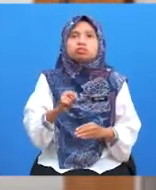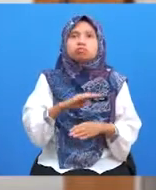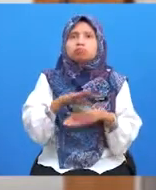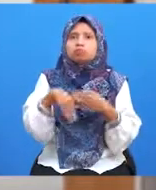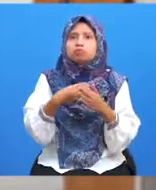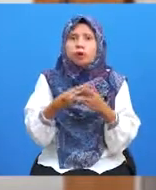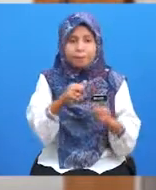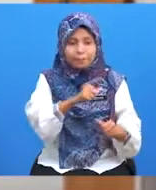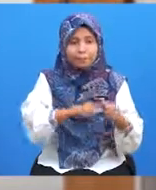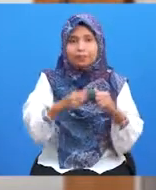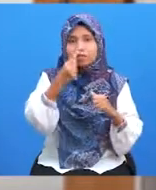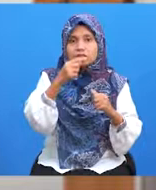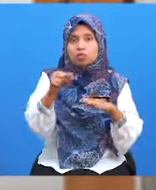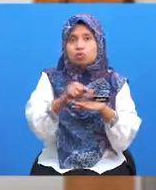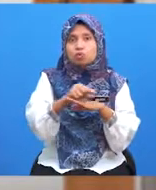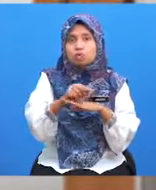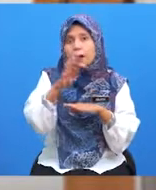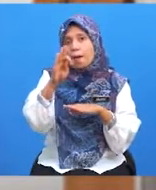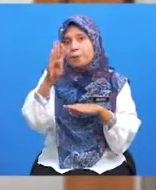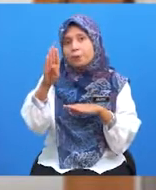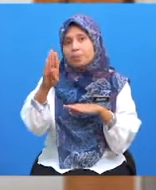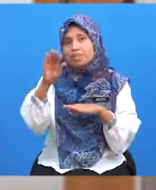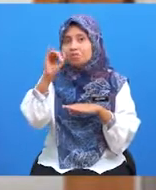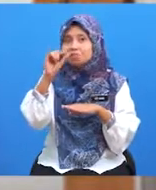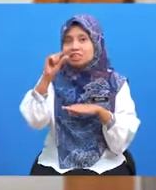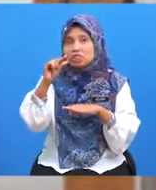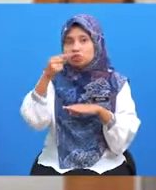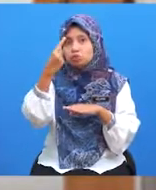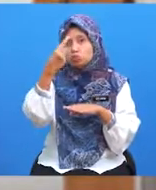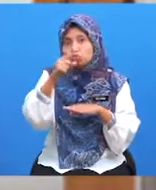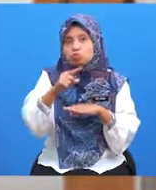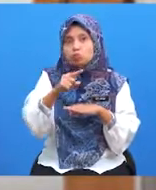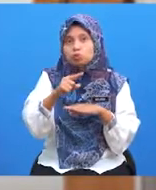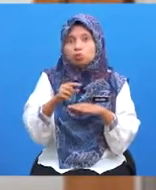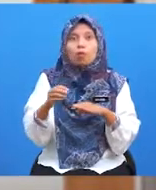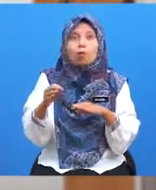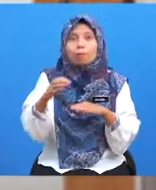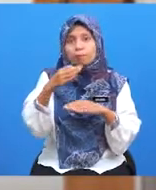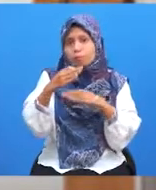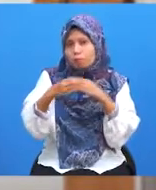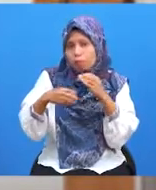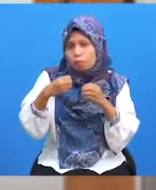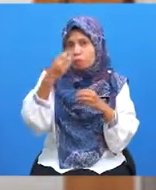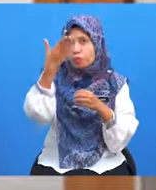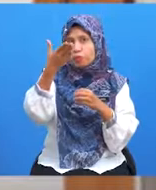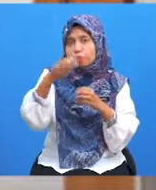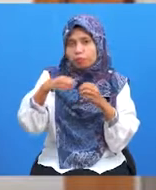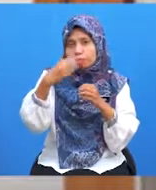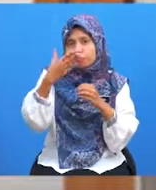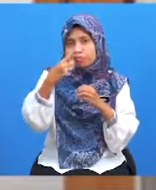menggunakan media sosial seperti Facebook dan Instagram untuk mempromosikan dan memperkenalkan